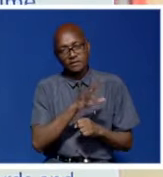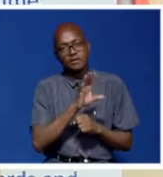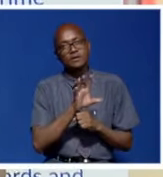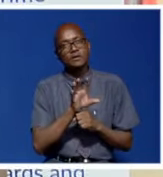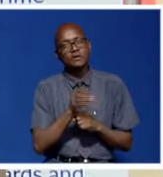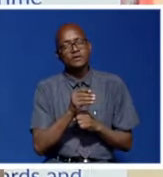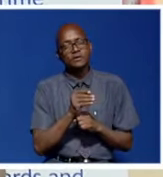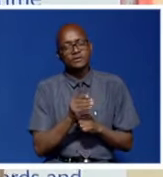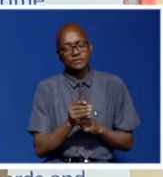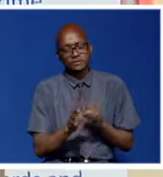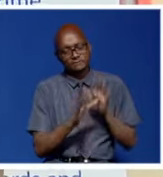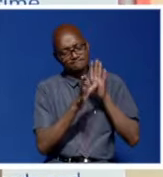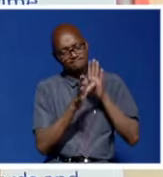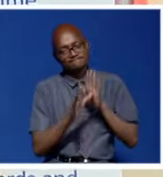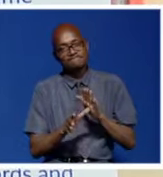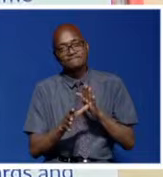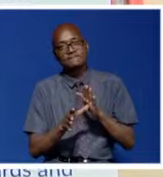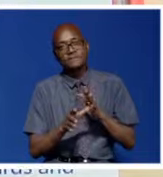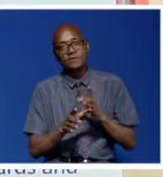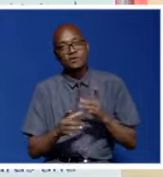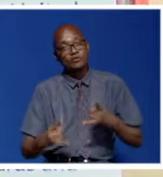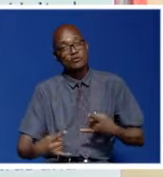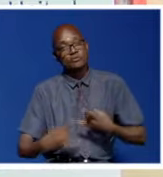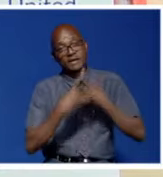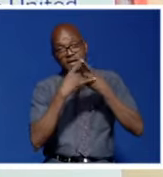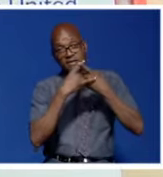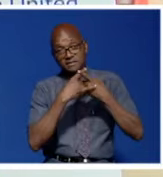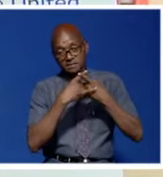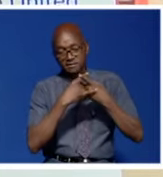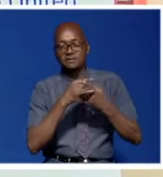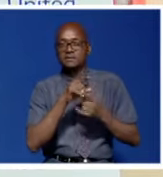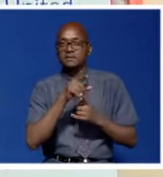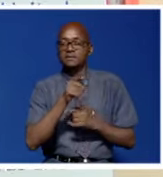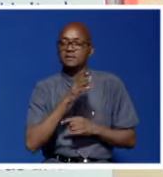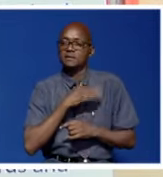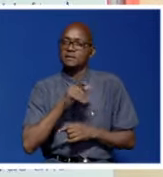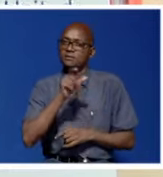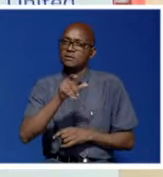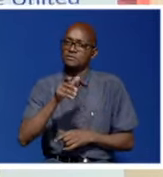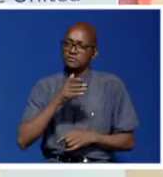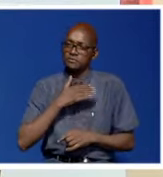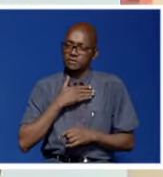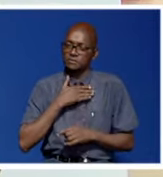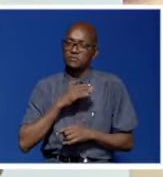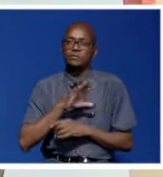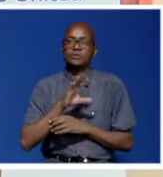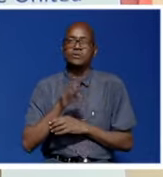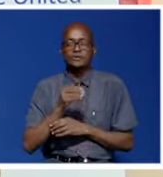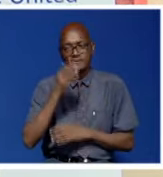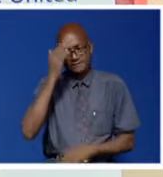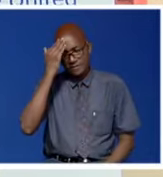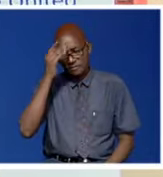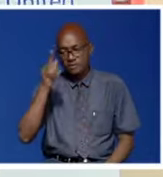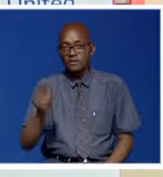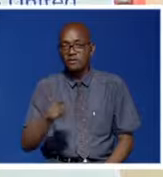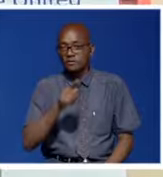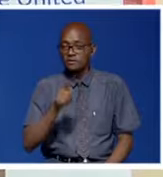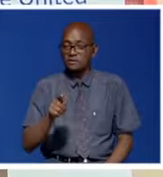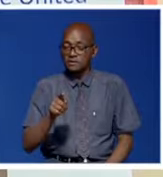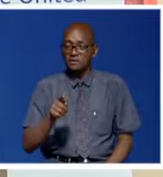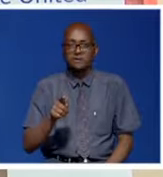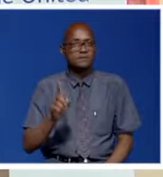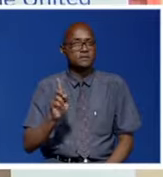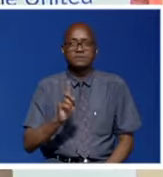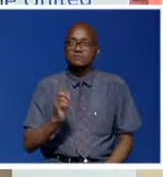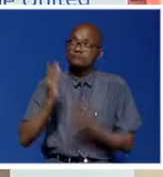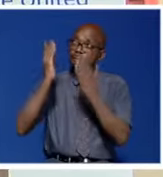basi wito wangu ni kwamba kwanza kwa wananchi wenzangu wote waliwe kufanya hivyo ni kosa si tu kwa Mungu, lakini hata